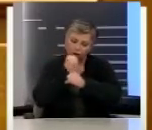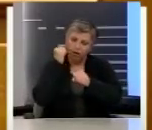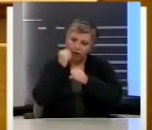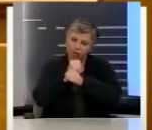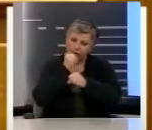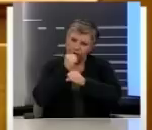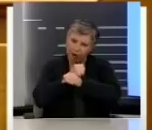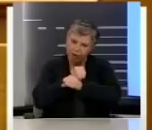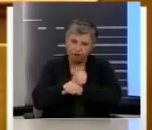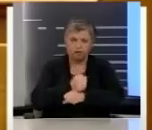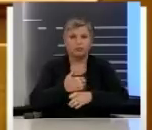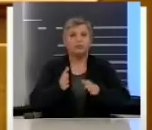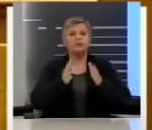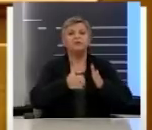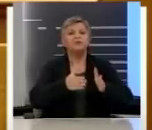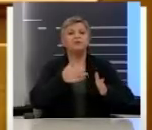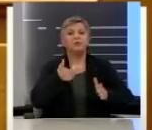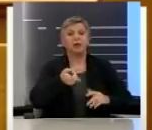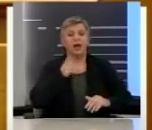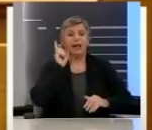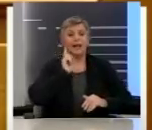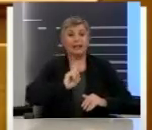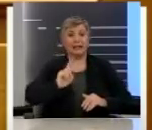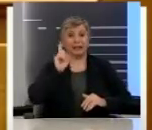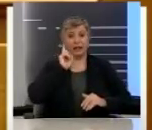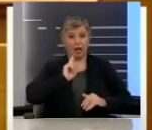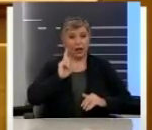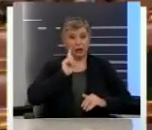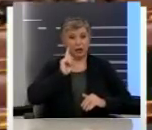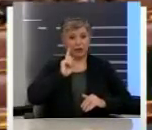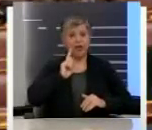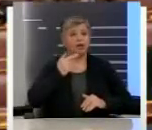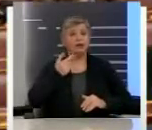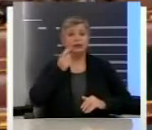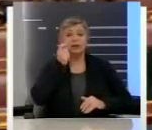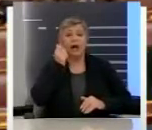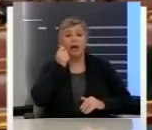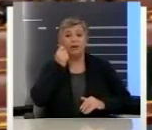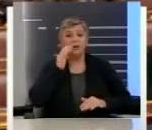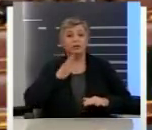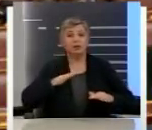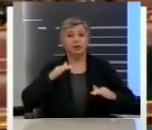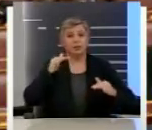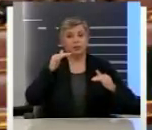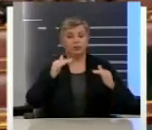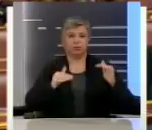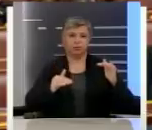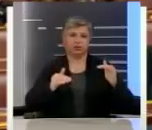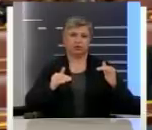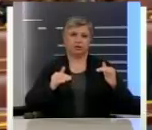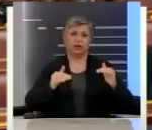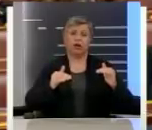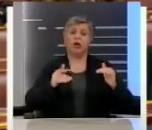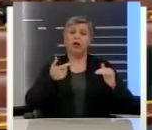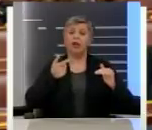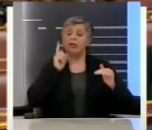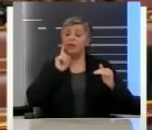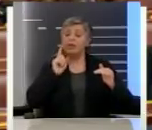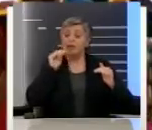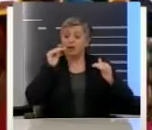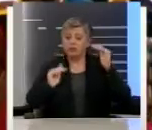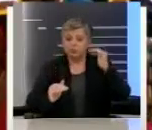οι γυναίκες να μην λογίζονται ως ίσες απέναντι στους άνδρες ή ακόμα χειρότερα να αποτελούν ιδιοκτησία